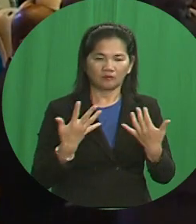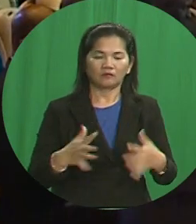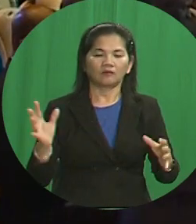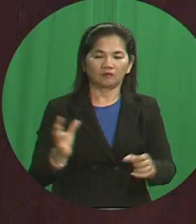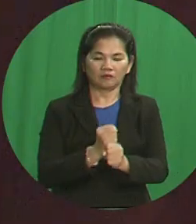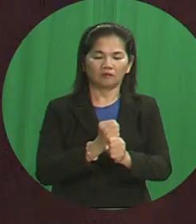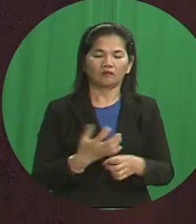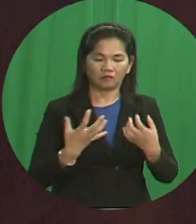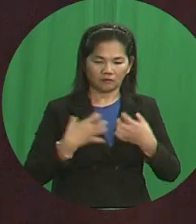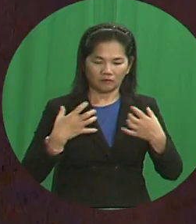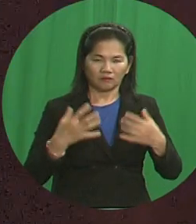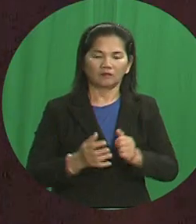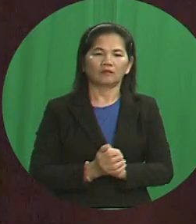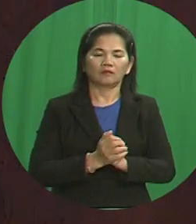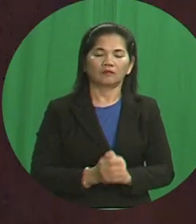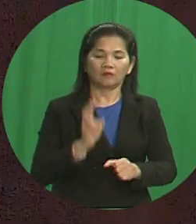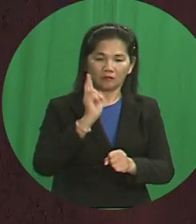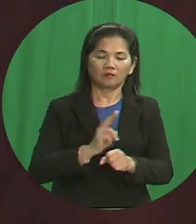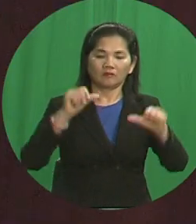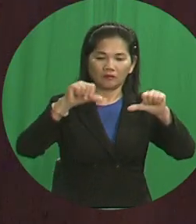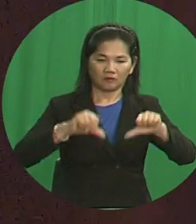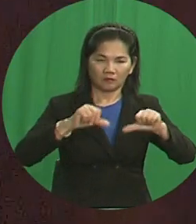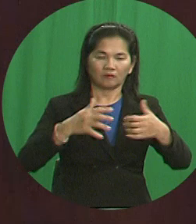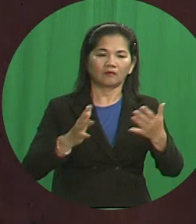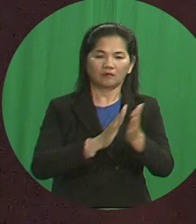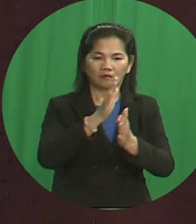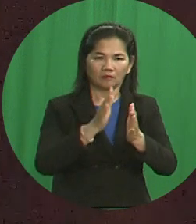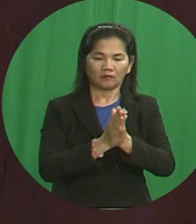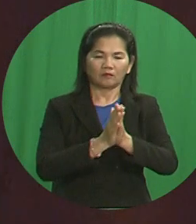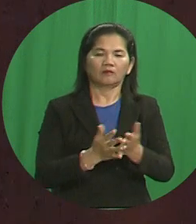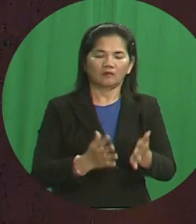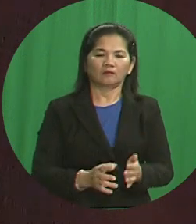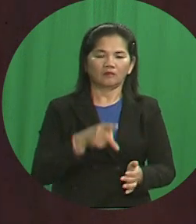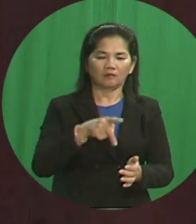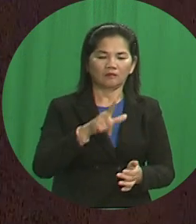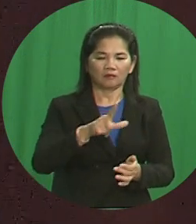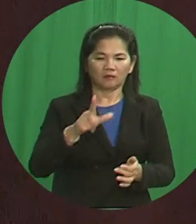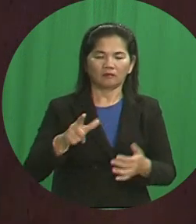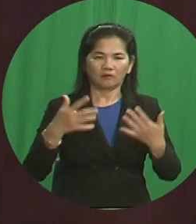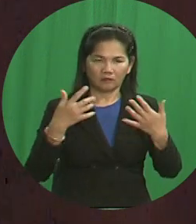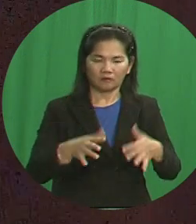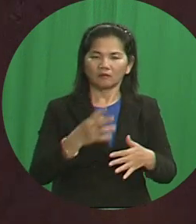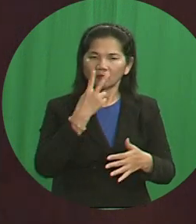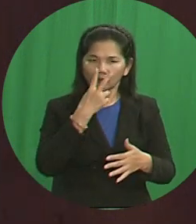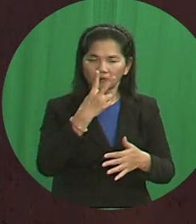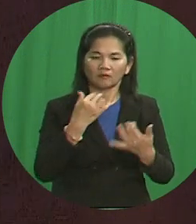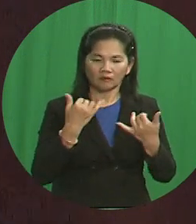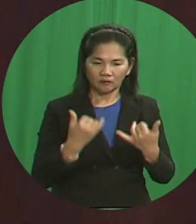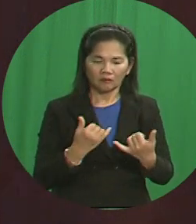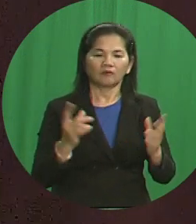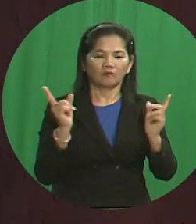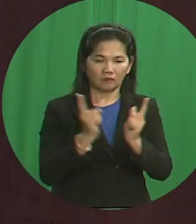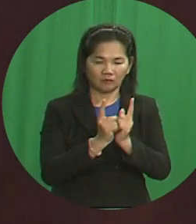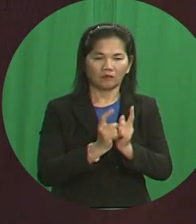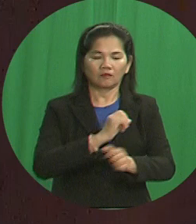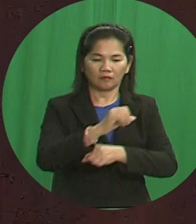ប់អំពើហិង្សាពីក្រុមជនអន្តពាលដ៏អាក្រក់នៅក្នុងប្រទេសនៃតំបន់ការ៉ាអ៊ីបមួយនេះលោក Trudeau បានប្រកាសបែបនេះនៅក្នុងជំនួបប្រ